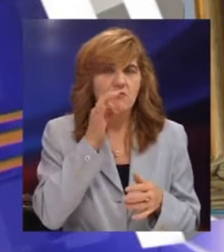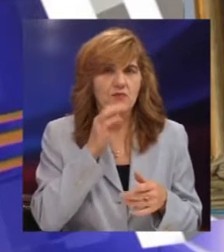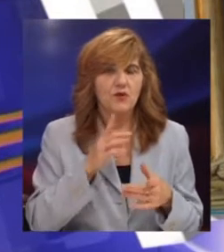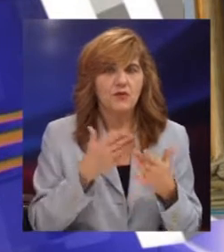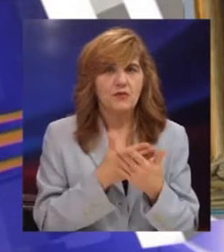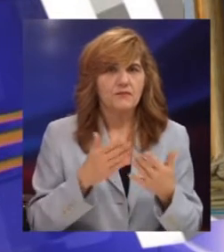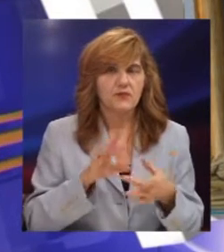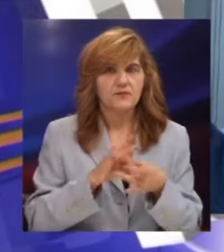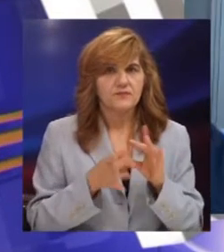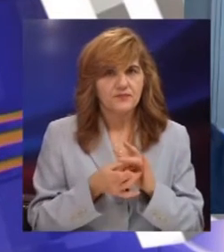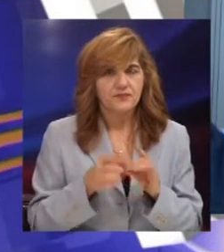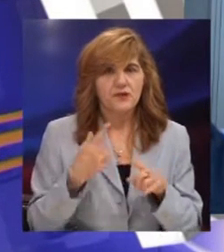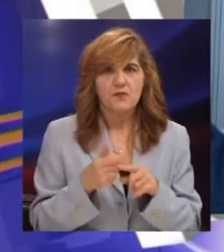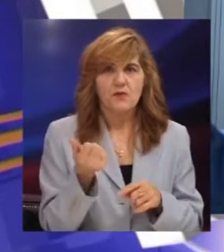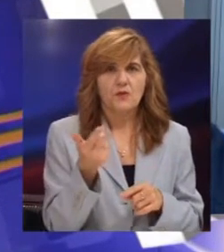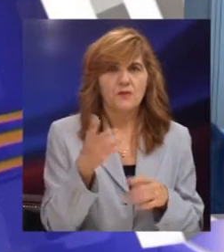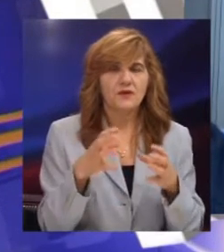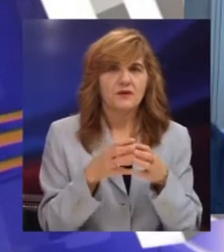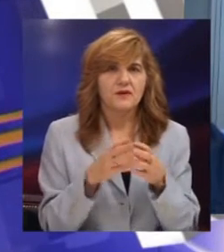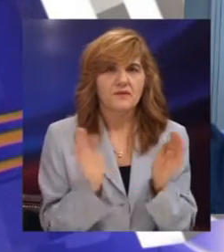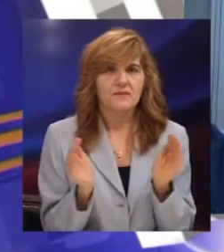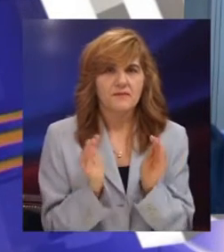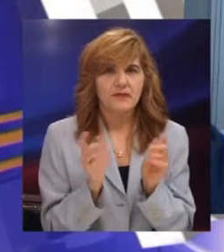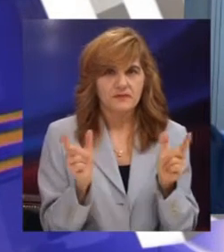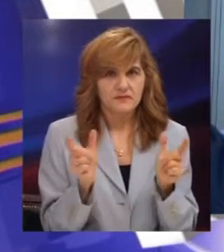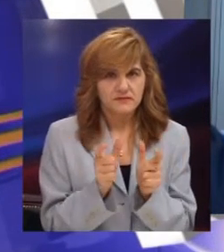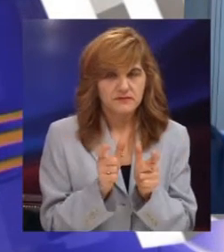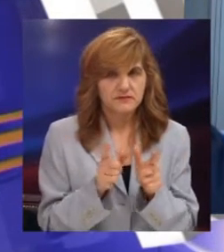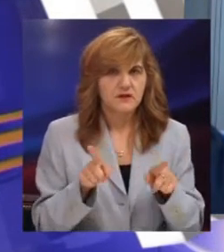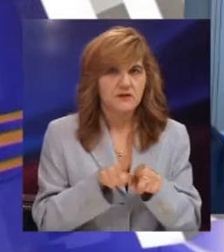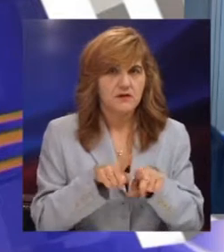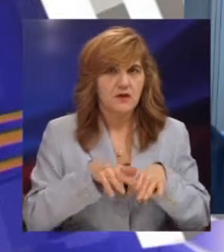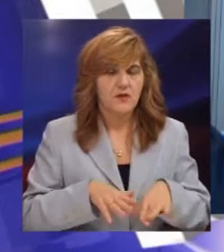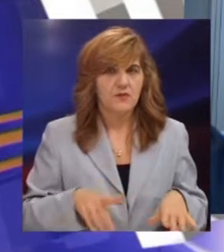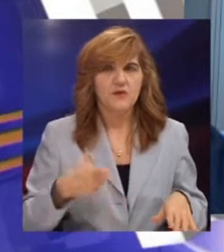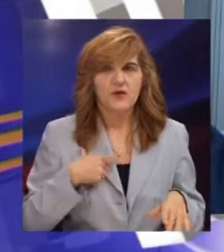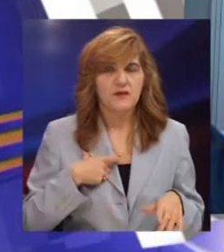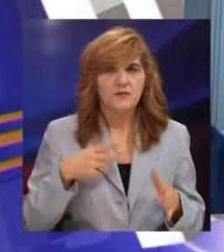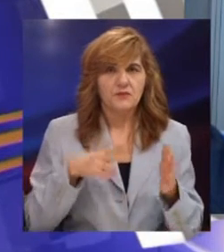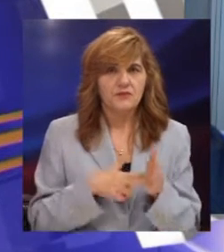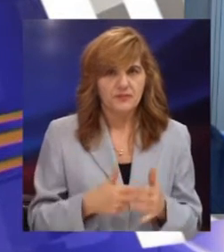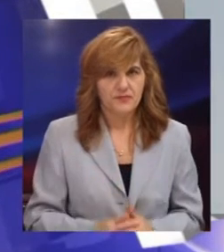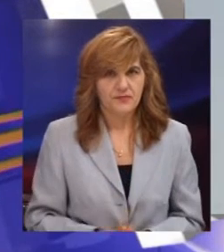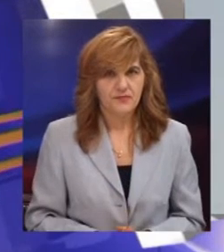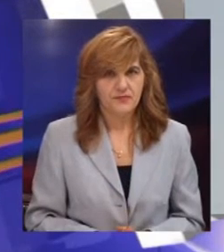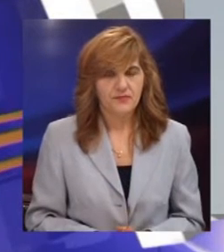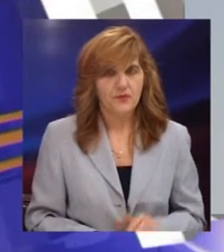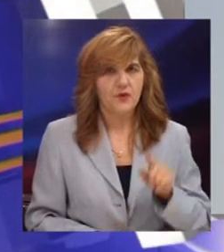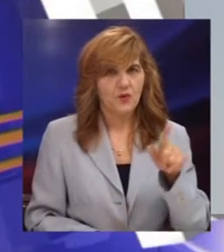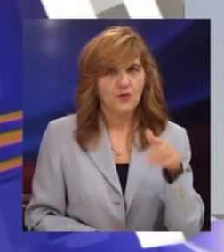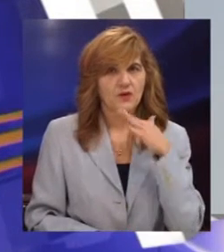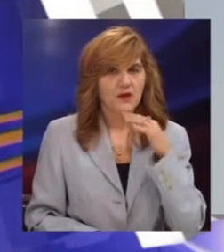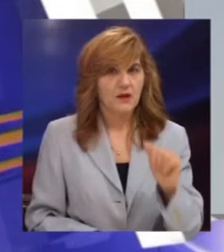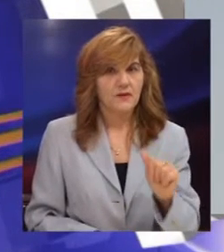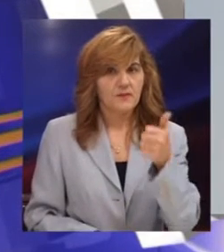ipak trebalo modifikovati jer brojčano male nacionalne manjine poput Bunjevaca taj prag ne mogu ostvariti. On je